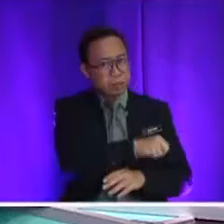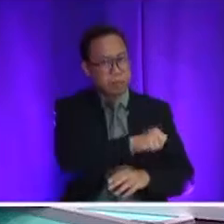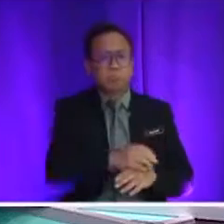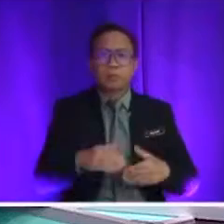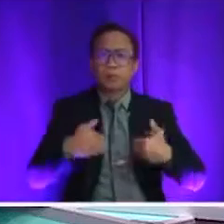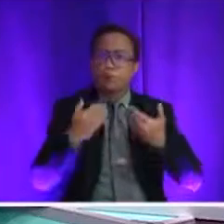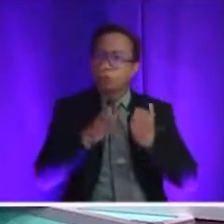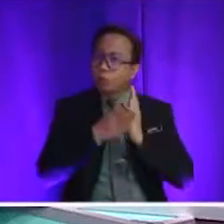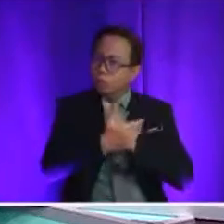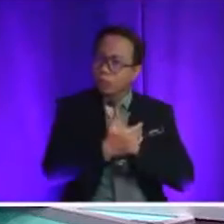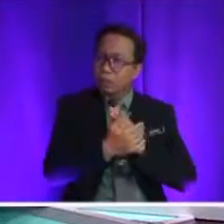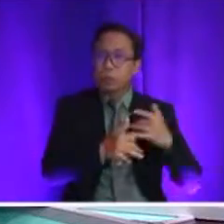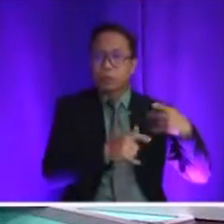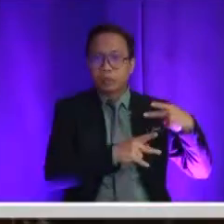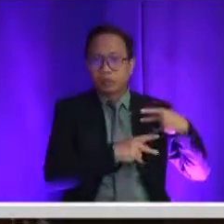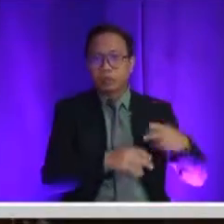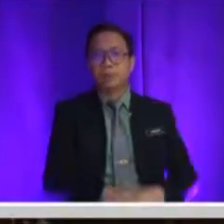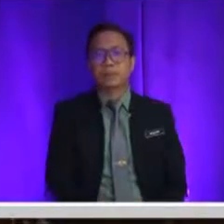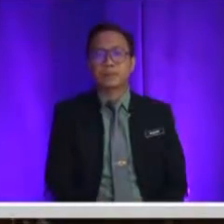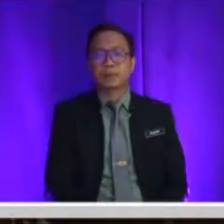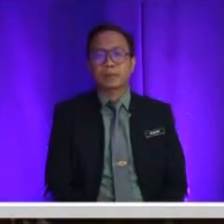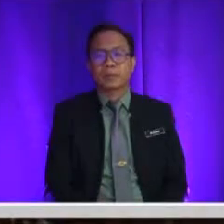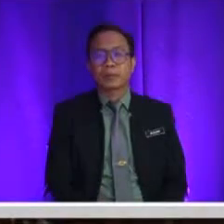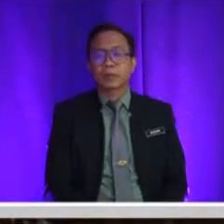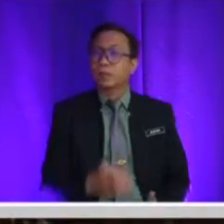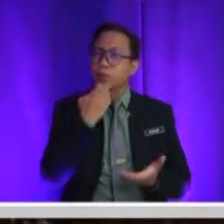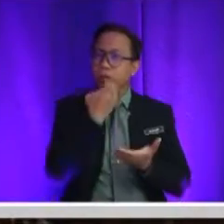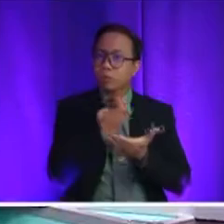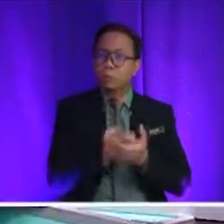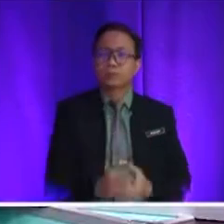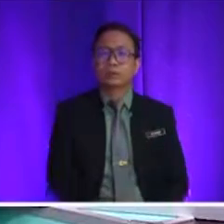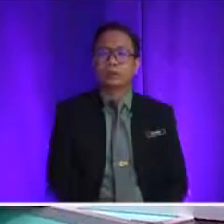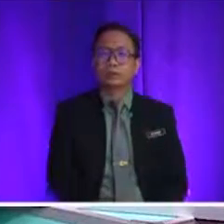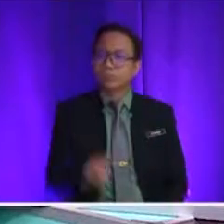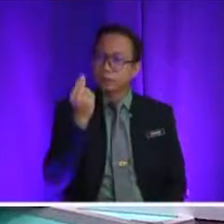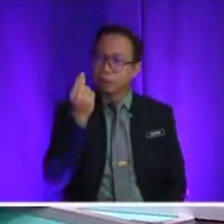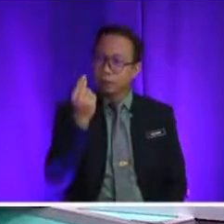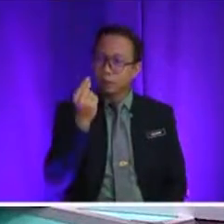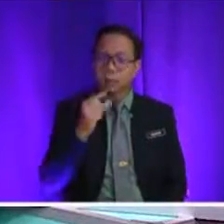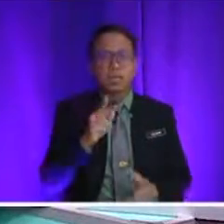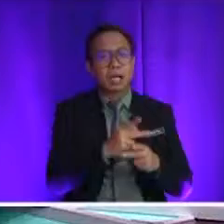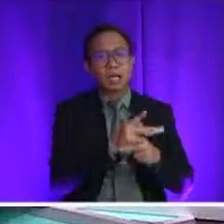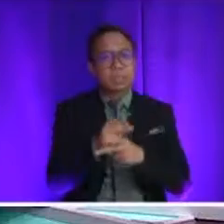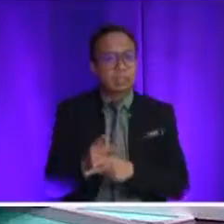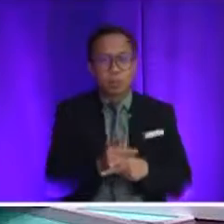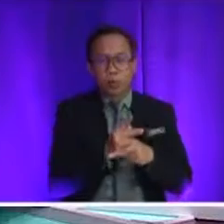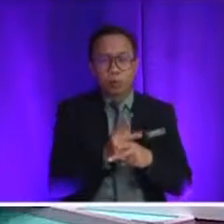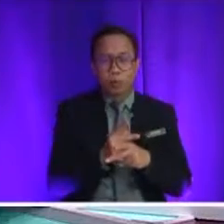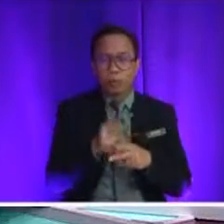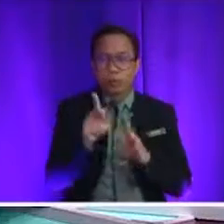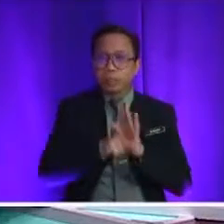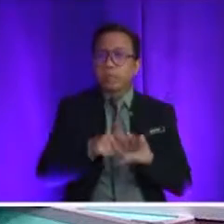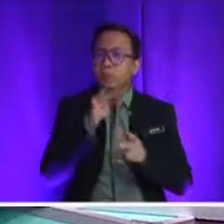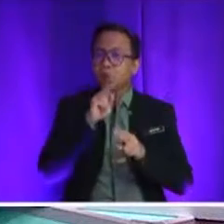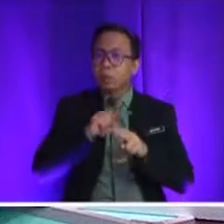komunis ke ini ialah apabila komunis melumpuhkan Eko Nomi dan sedikit sebanyak ya mengganggu gugat kedudukan